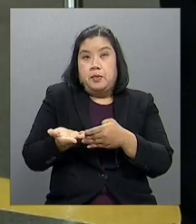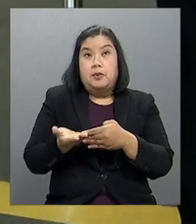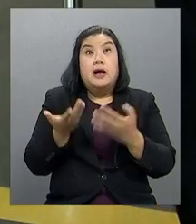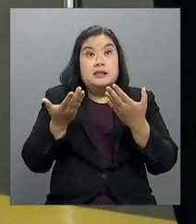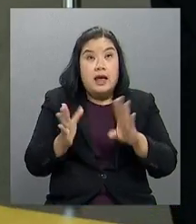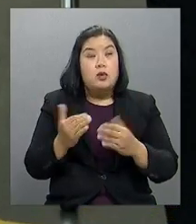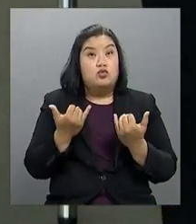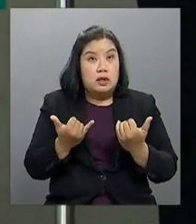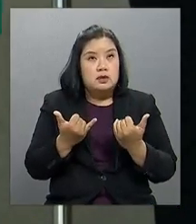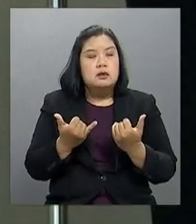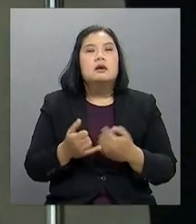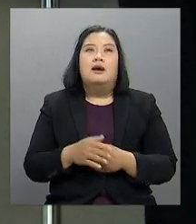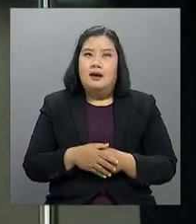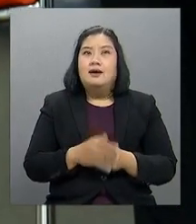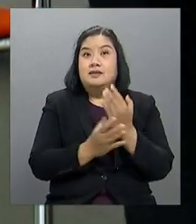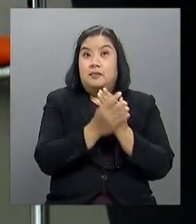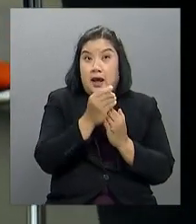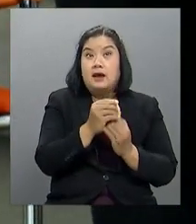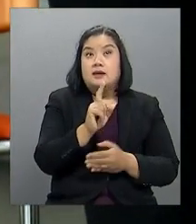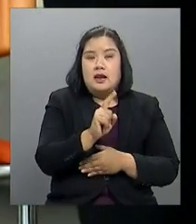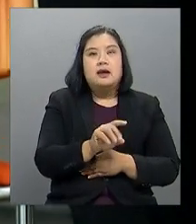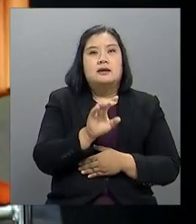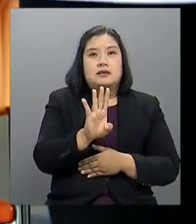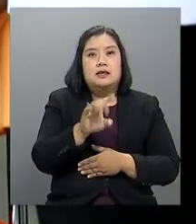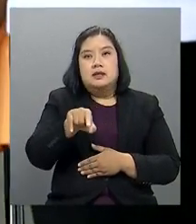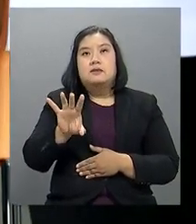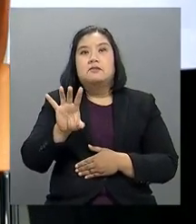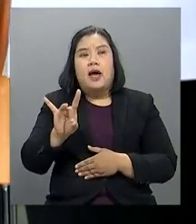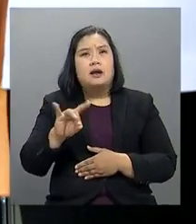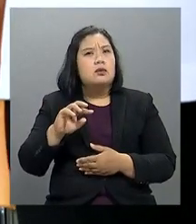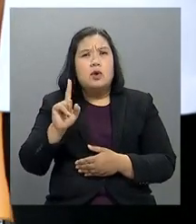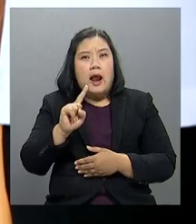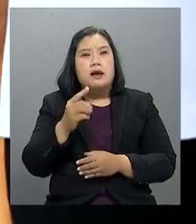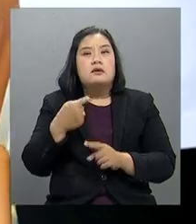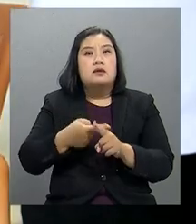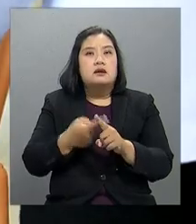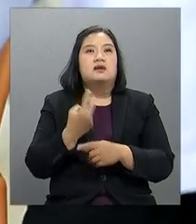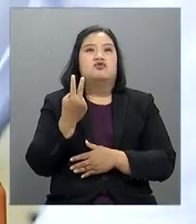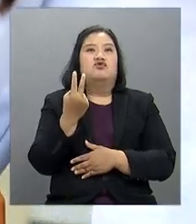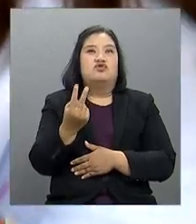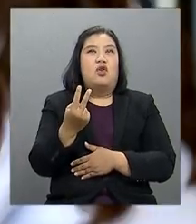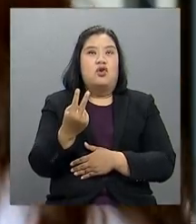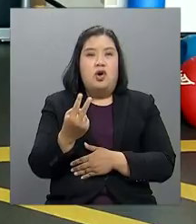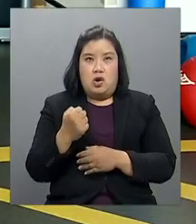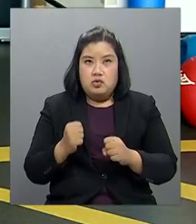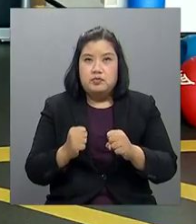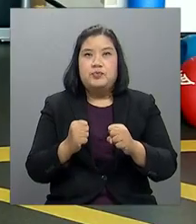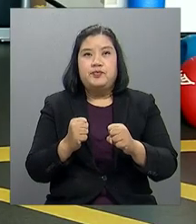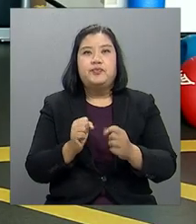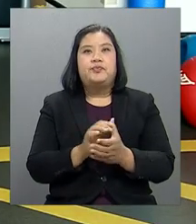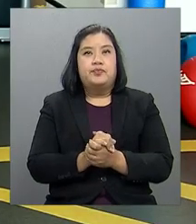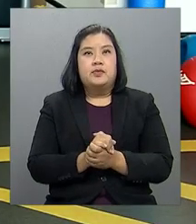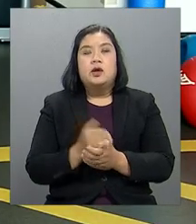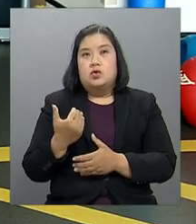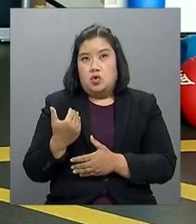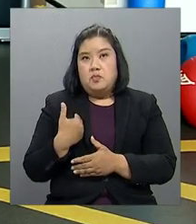4ถึง8แล้วอะค่ะประมาณเดือนที่2เราต้องการให้ขึ้นมาเป็นเกรด4เราต้องเพิ่มแรงต้านนิดนึง ค่ะ จะใช้ถุงทรายบริเวณตรงนี้